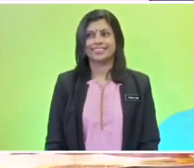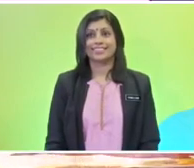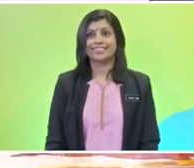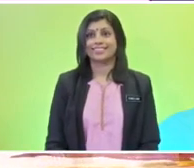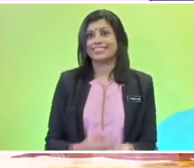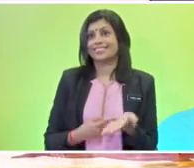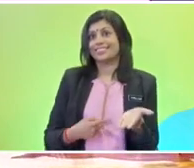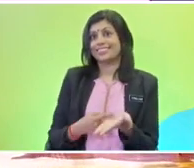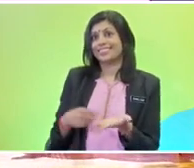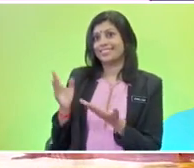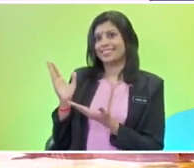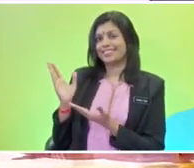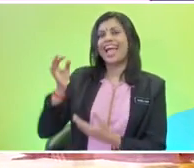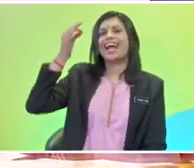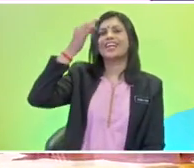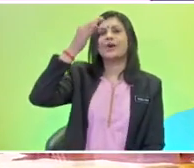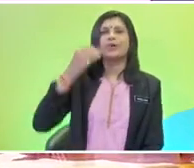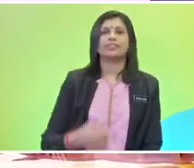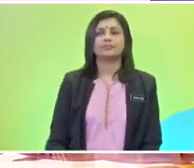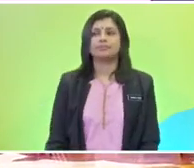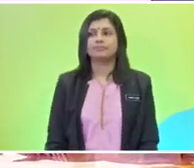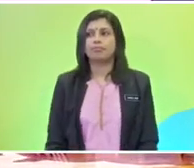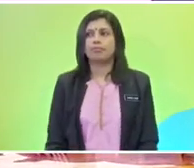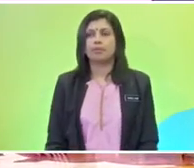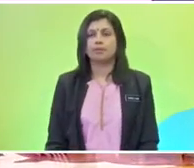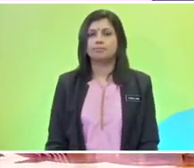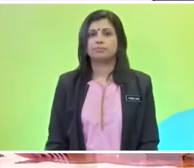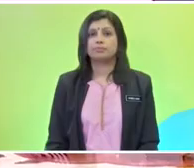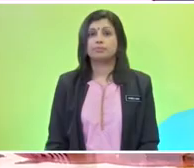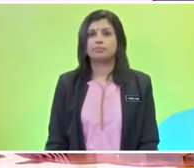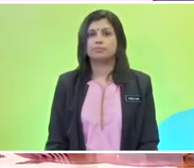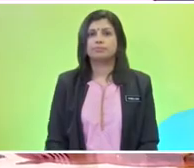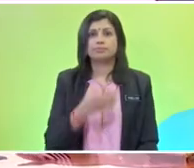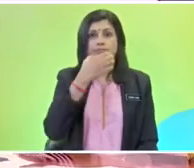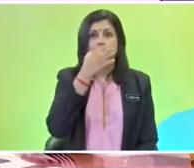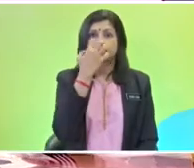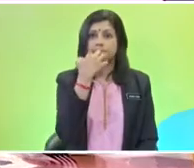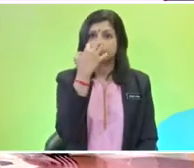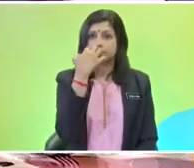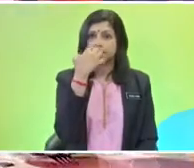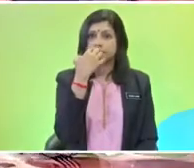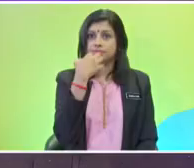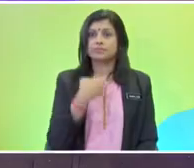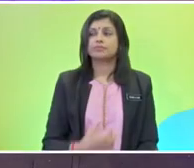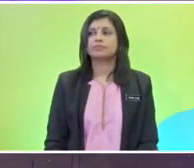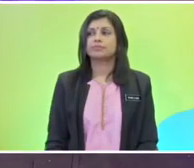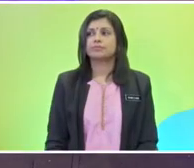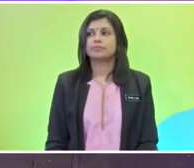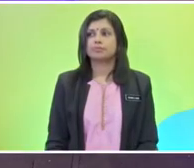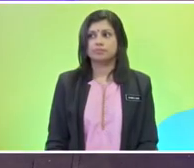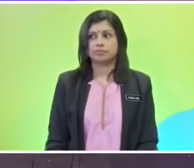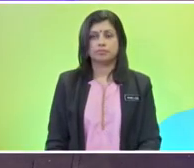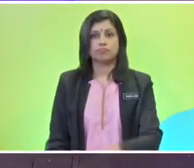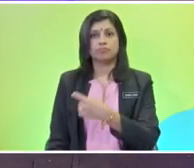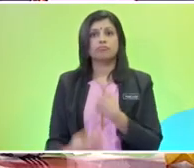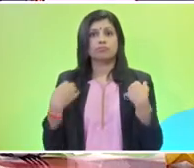Ini sedapnya. Anggur. Ini ialah nanas. Ini nanas madu. Sebenarnya buah nanas macam ini tau.